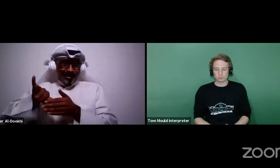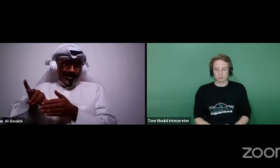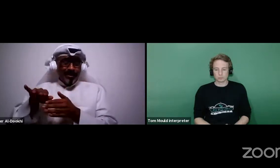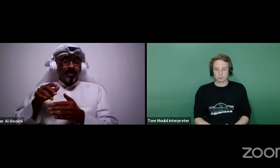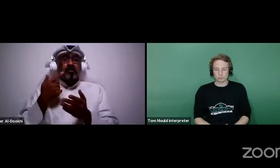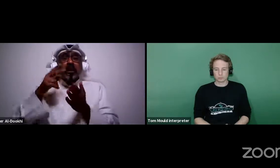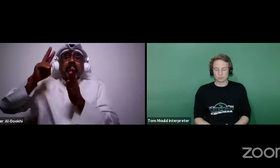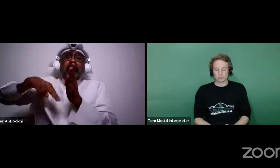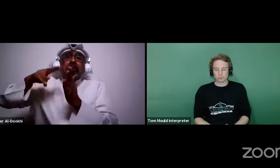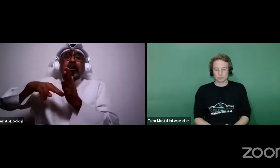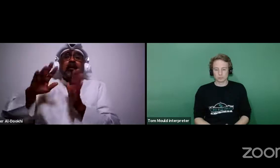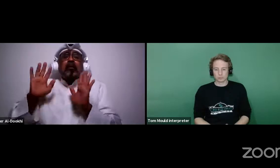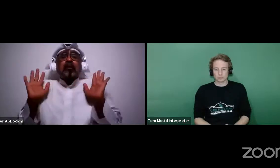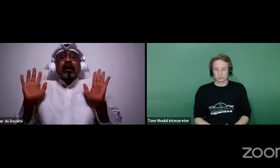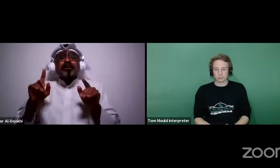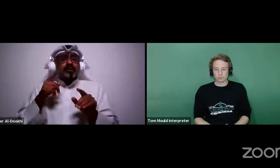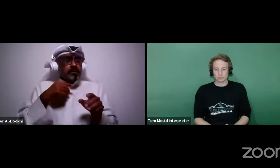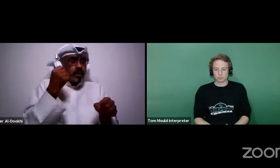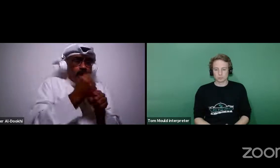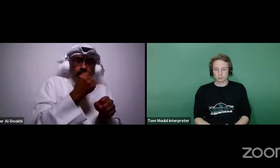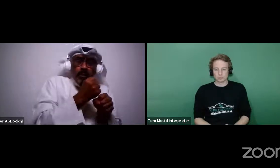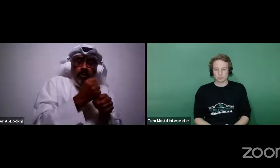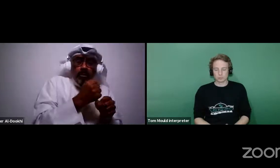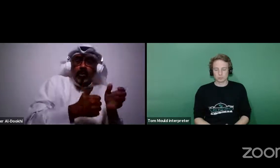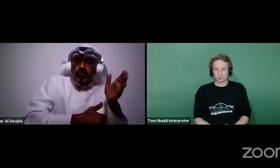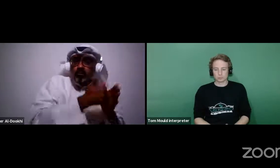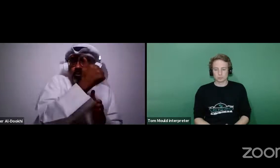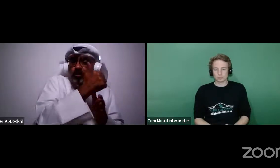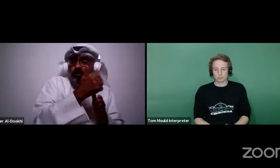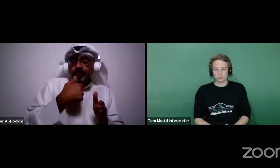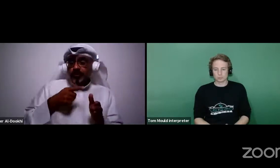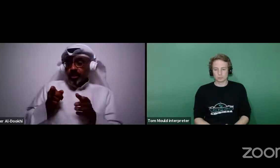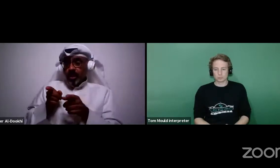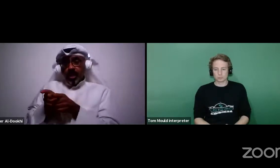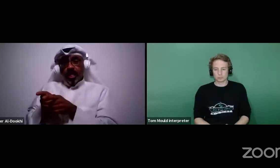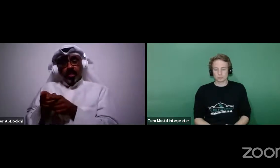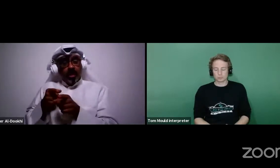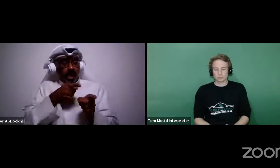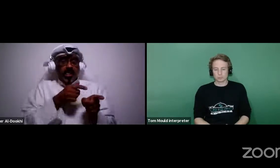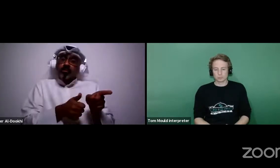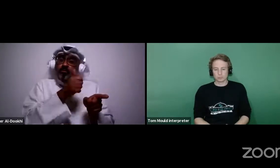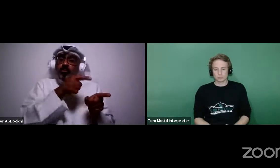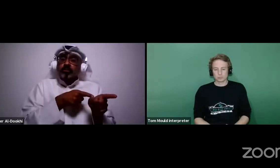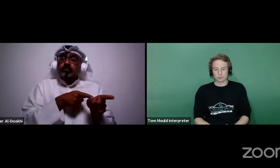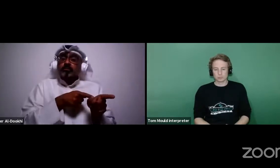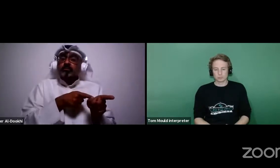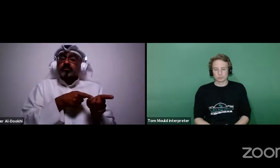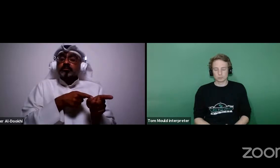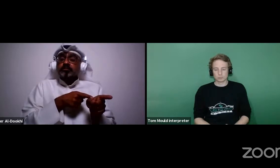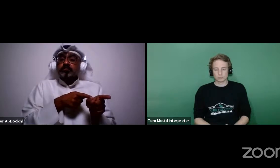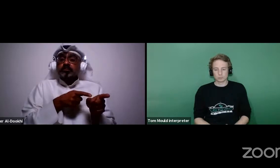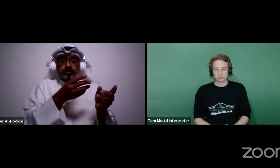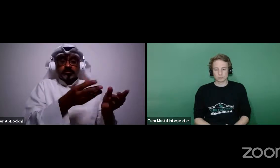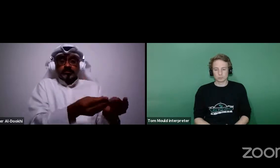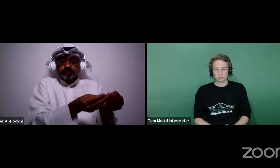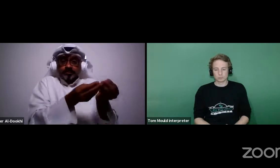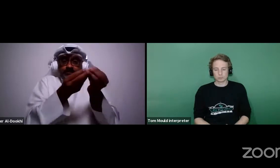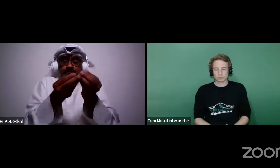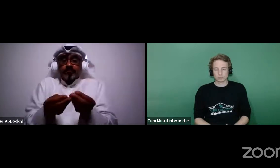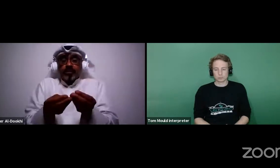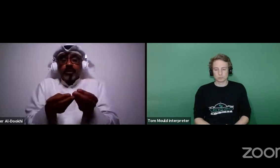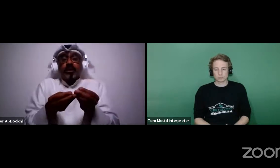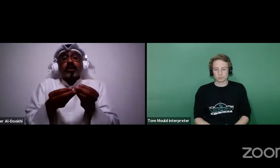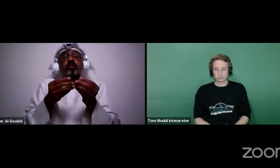الذين يقرؤون ولا يعملون به سيأتي معنا من هم هؤلاء. قال تقدمه سورة